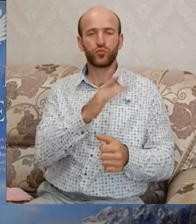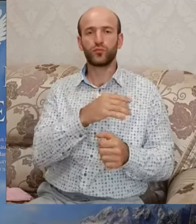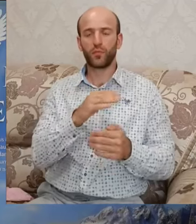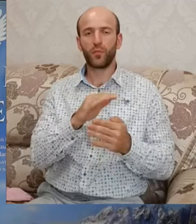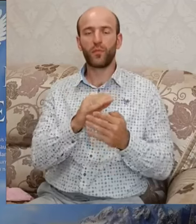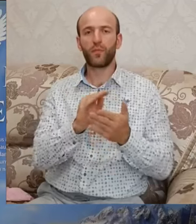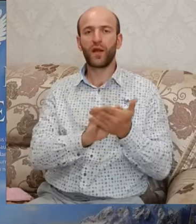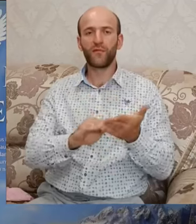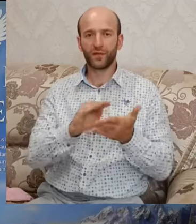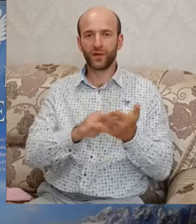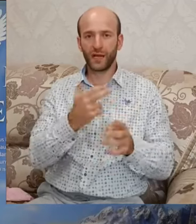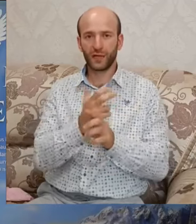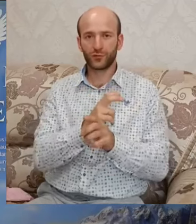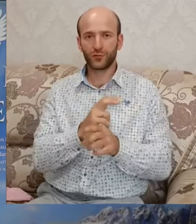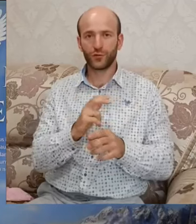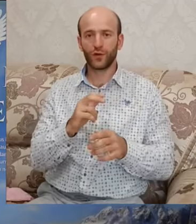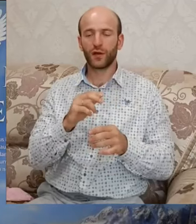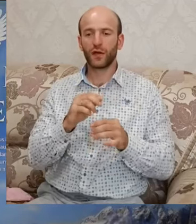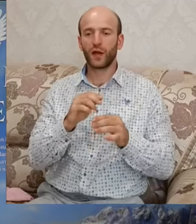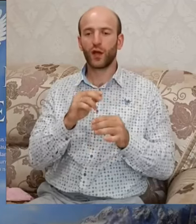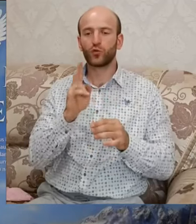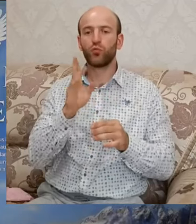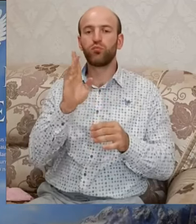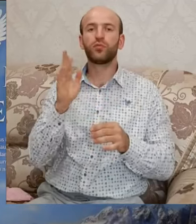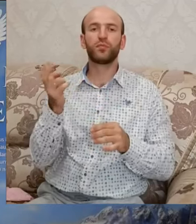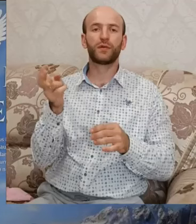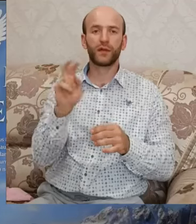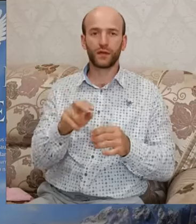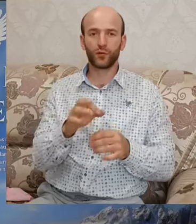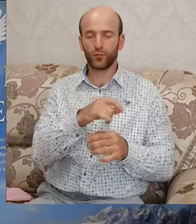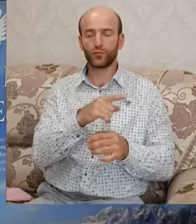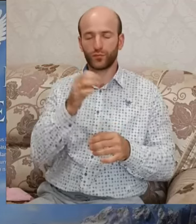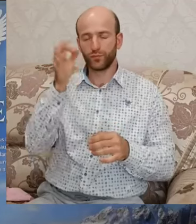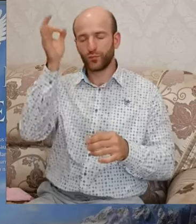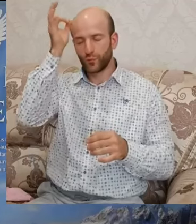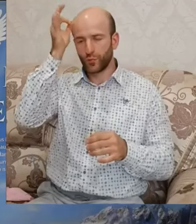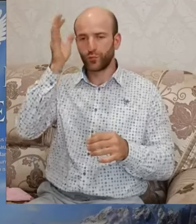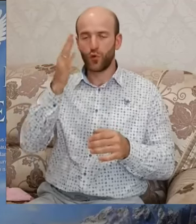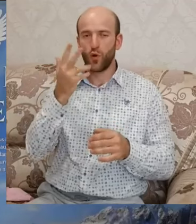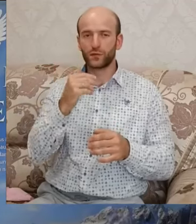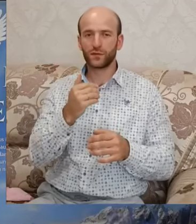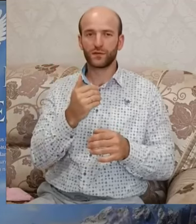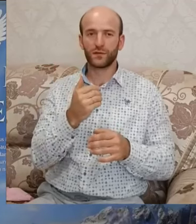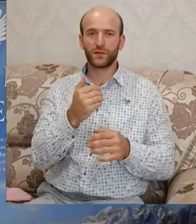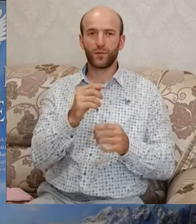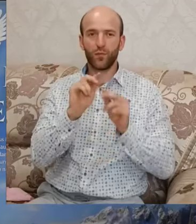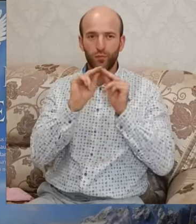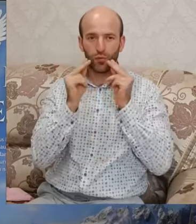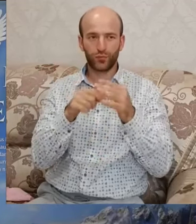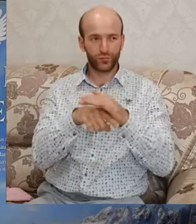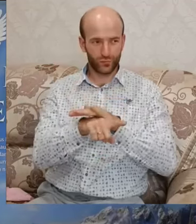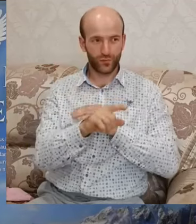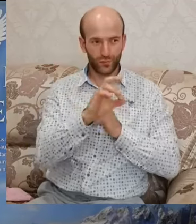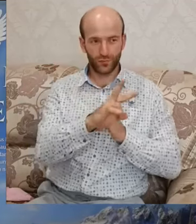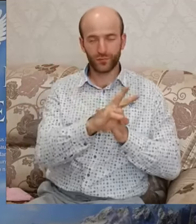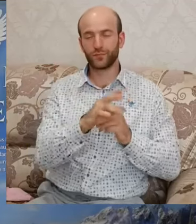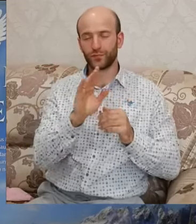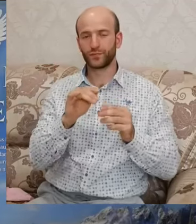едут. Turėsime be galo palaimintą laiką. У нас будет очень благословенное время. Žinote, konferencija su Dievu,